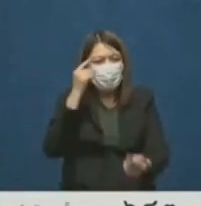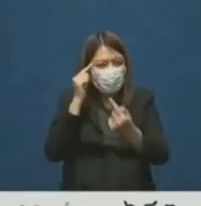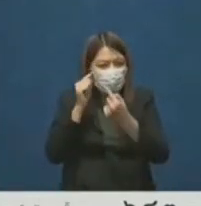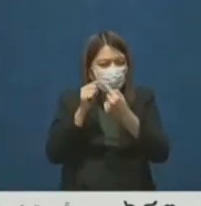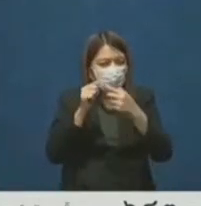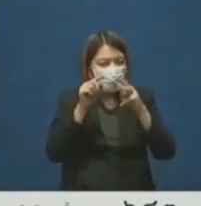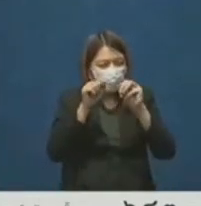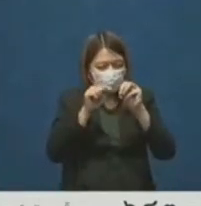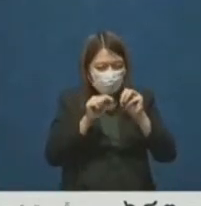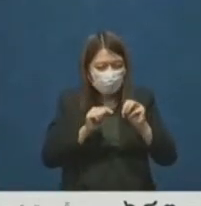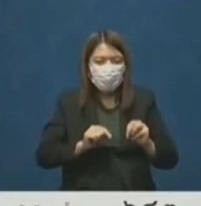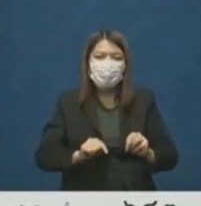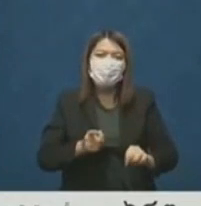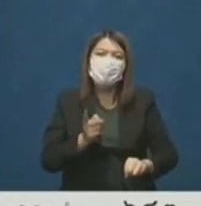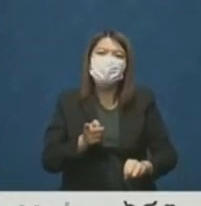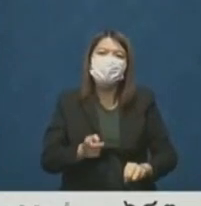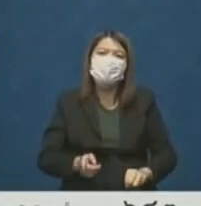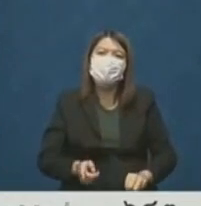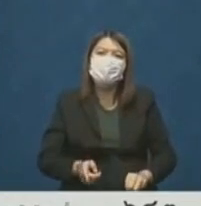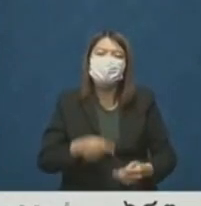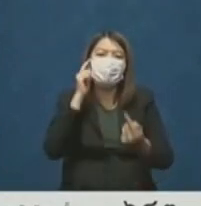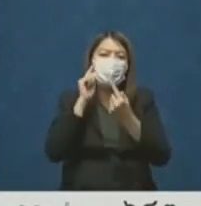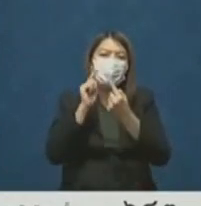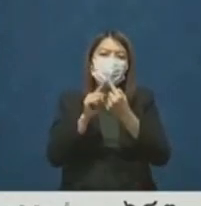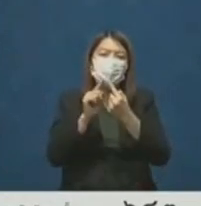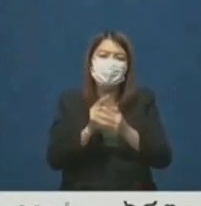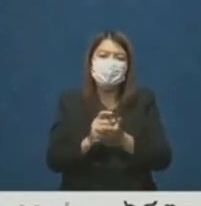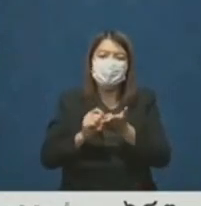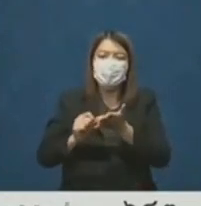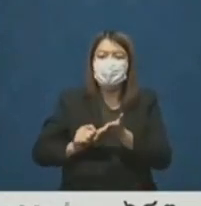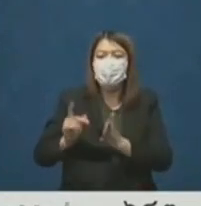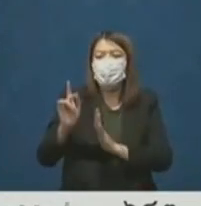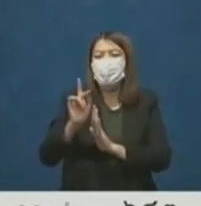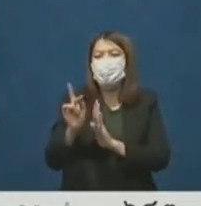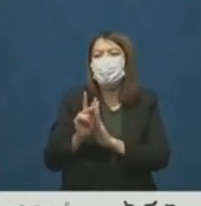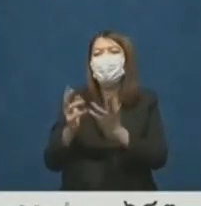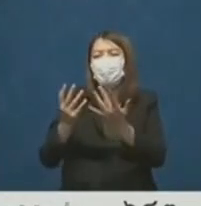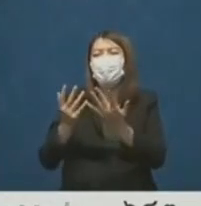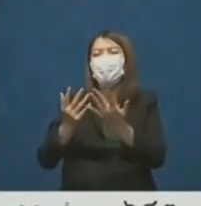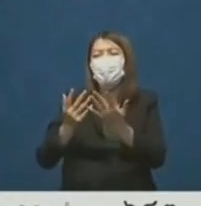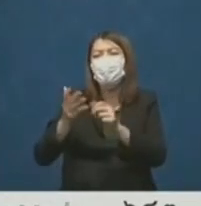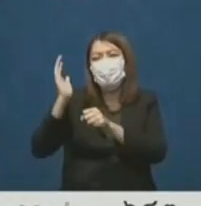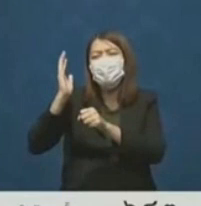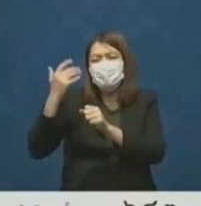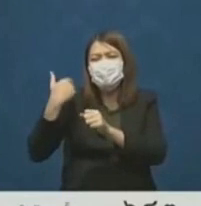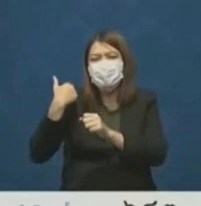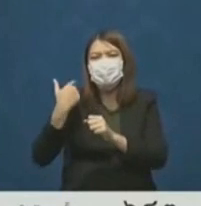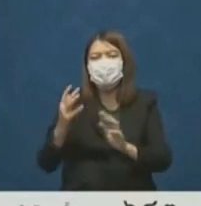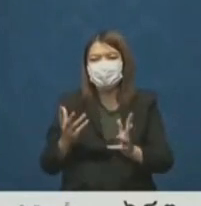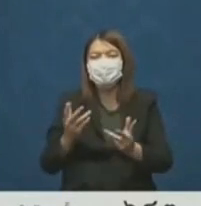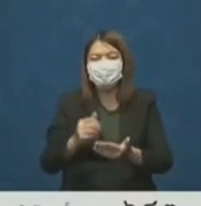นแบบนี้เนี่ยมาตราที่เหลือนี่ไม่ต้องพูดถึงแล้วครับทุกอย่างเหมือนเดิมอยู่ดีไม่ต้องเปลี่ยนก็ได้ครับไม่ต้องแก้ก็ได้เรามีกฎหมายรอที่จะต้องอภิปรายตั้งเยอะ